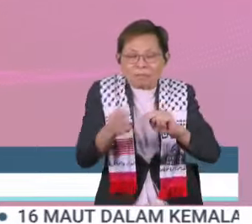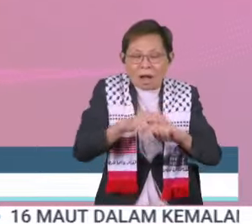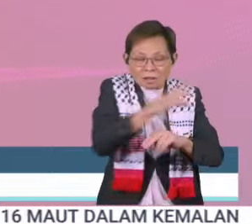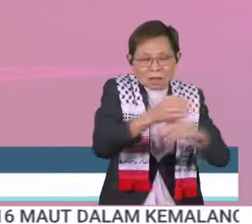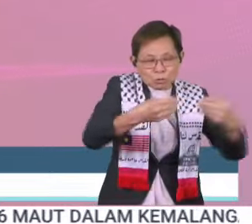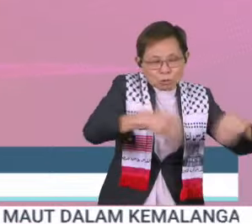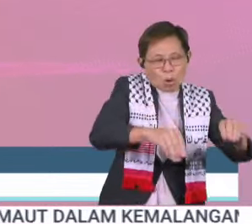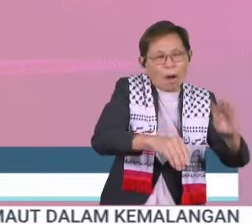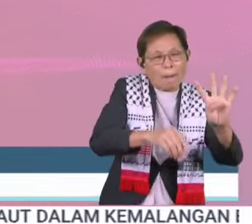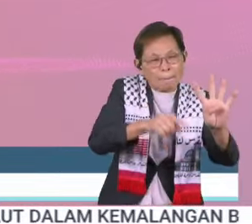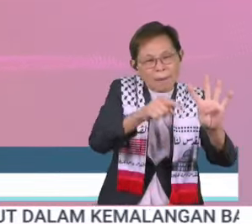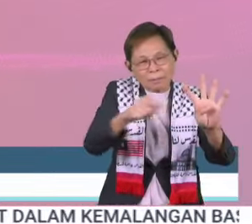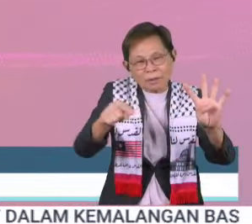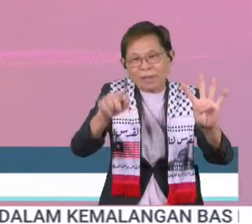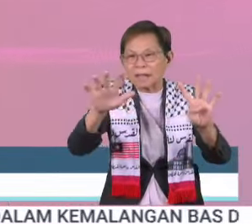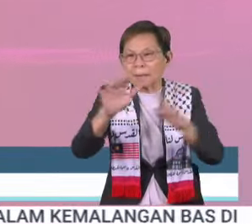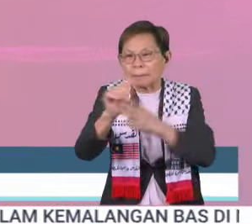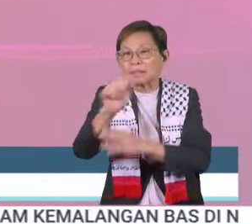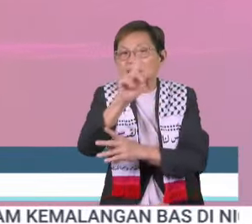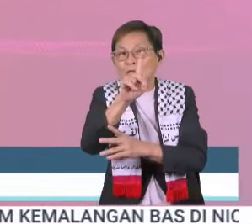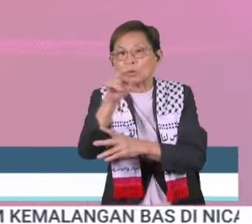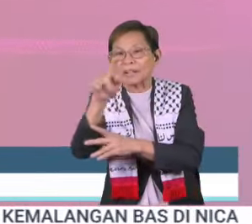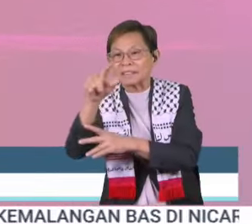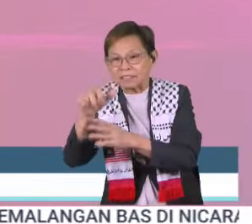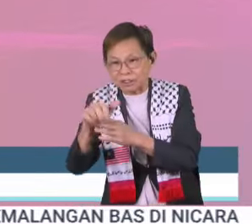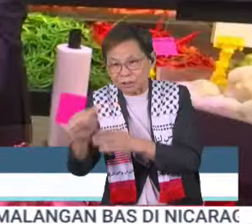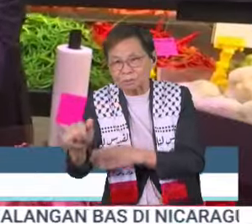antara RM4 hingga RM5 sekilogram.